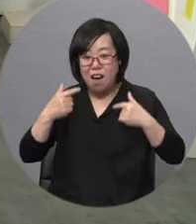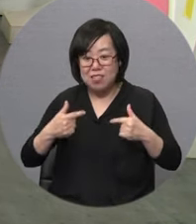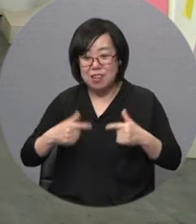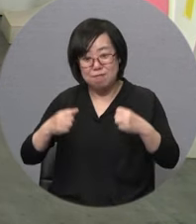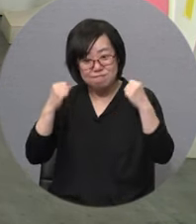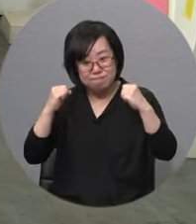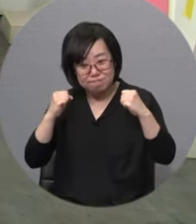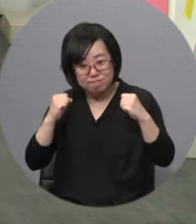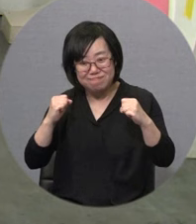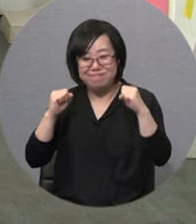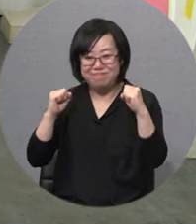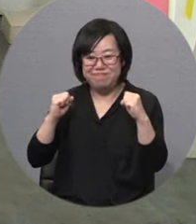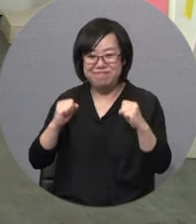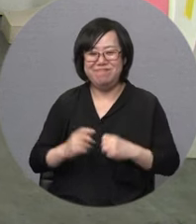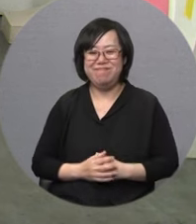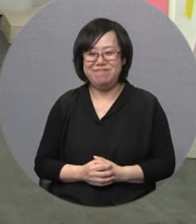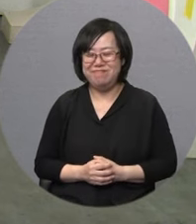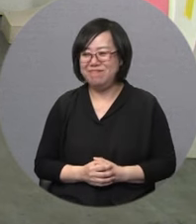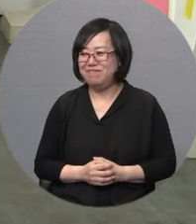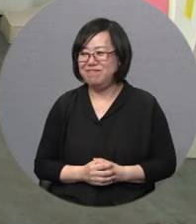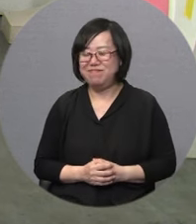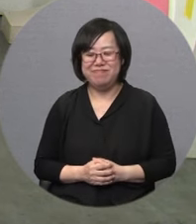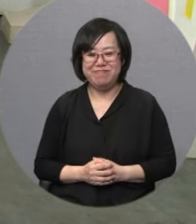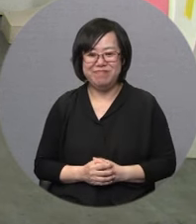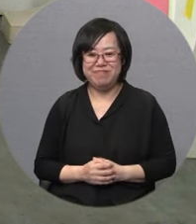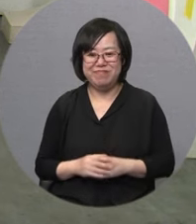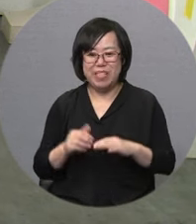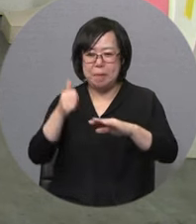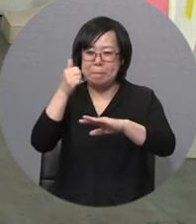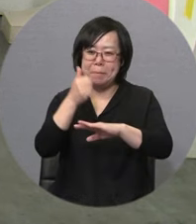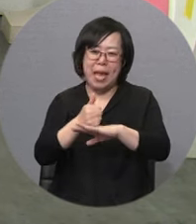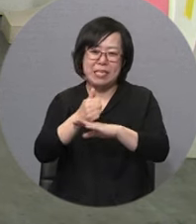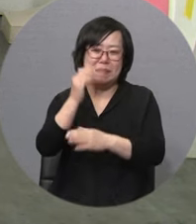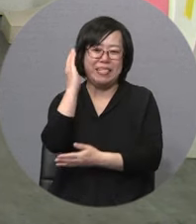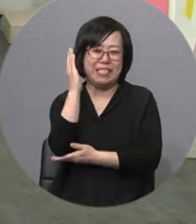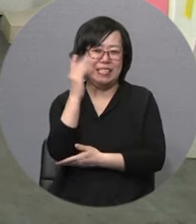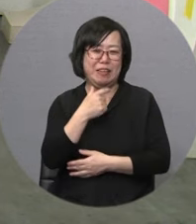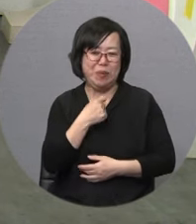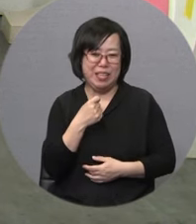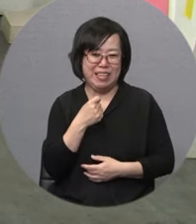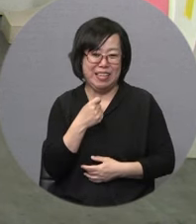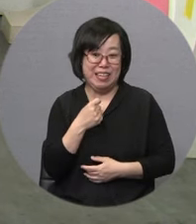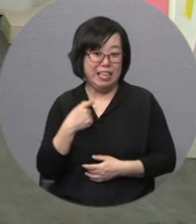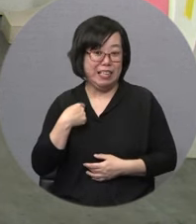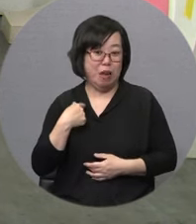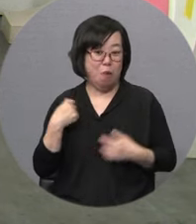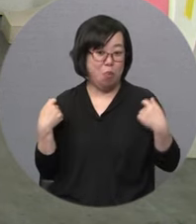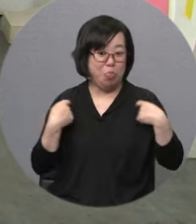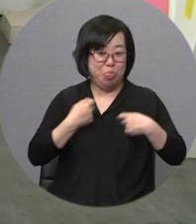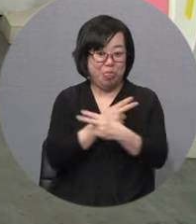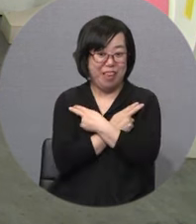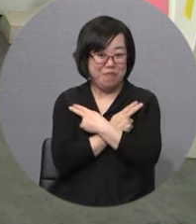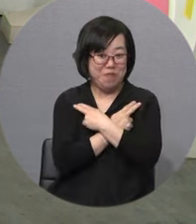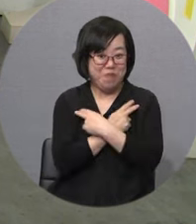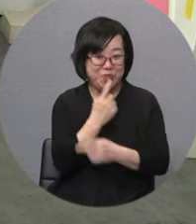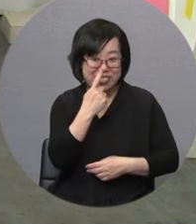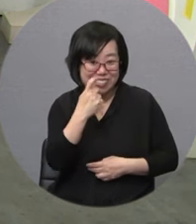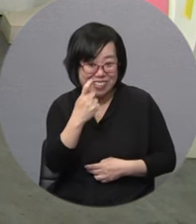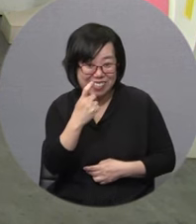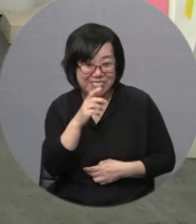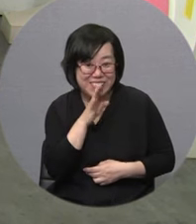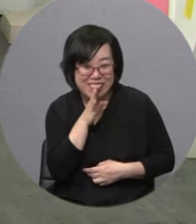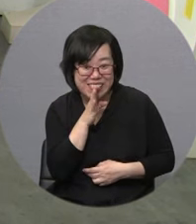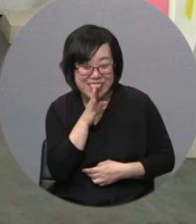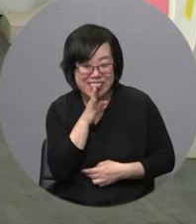근데 저 형님 저 이거 마지막으로 제가 이걸 얘기 안 하면 안 돼. 이 옷이 어때요? 좋아요? 잘 멋있어요?